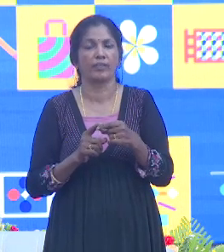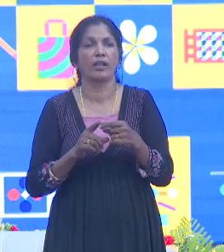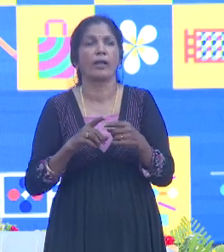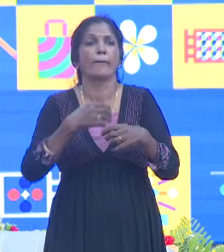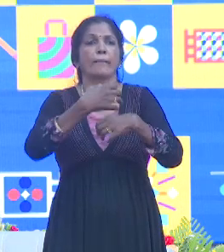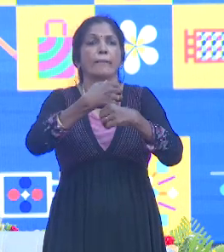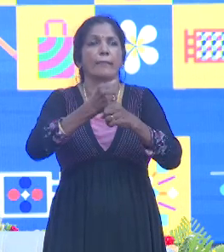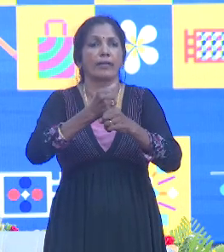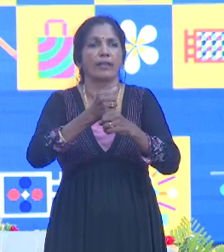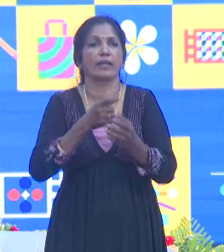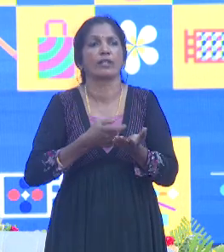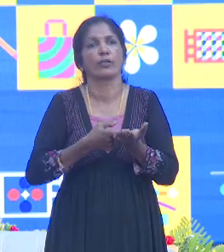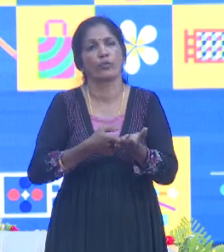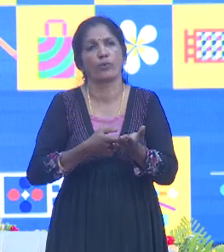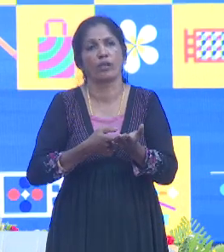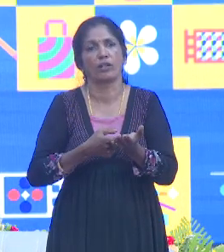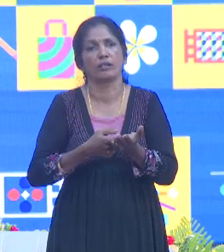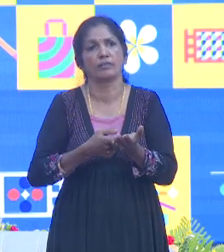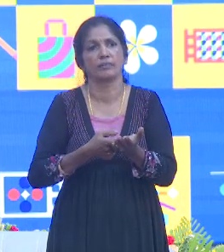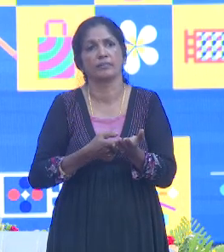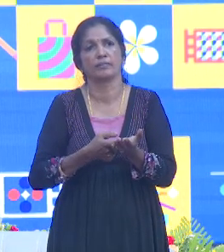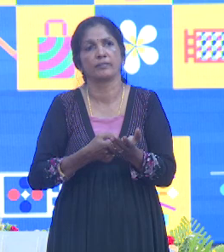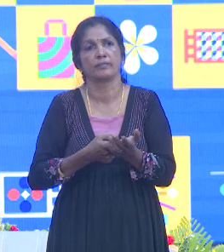നടപ്പിലാക്കിയ നിയമമായിരുന്നു